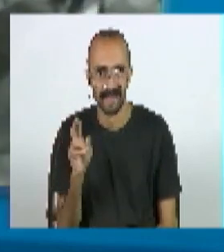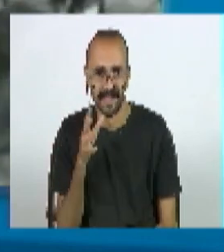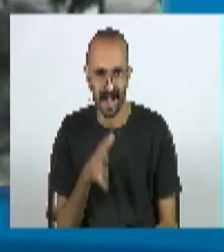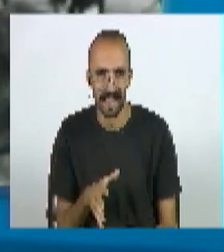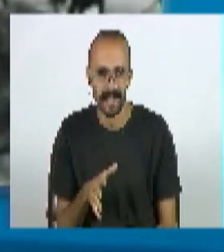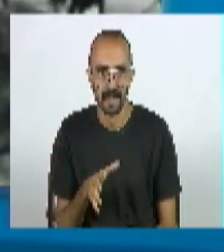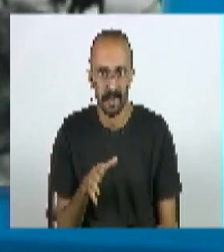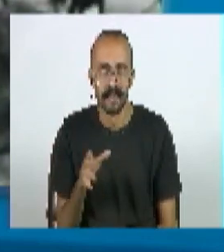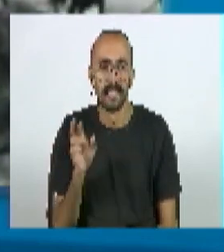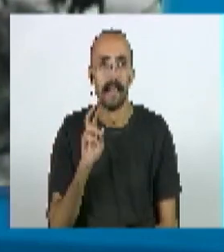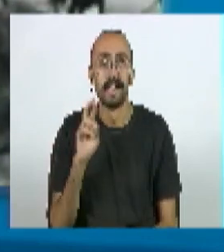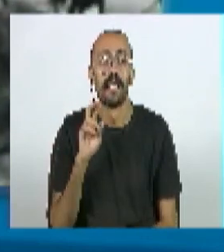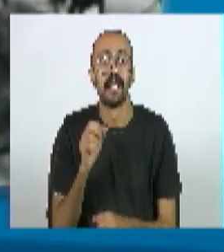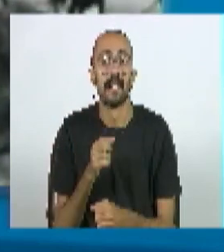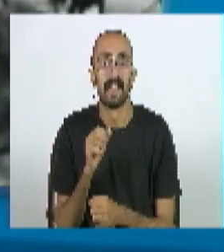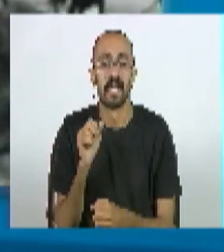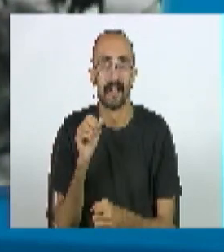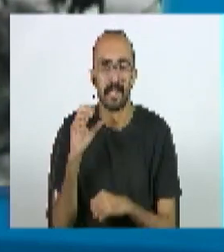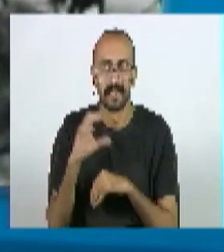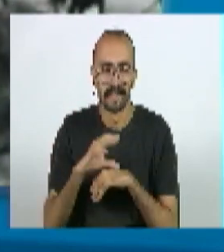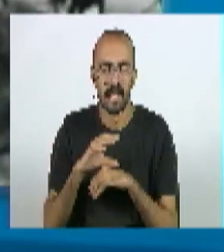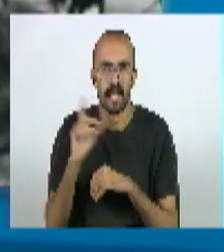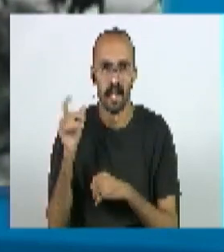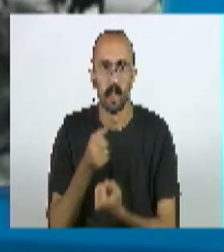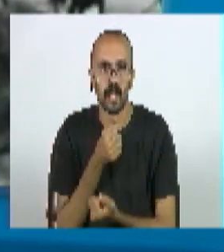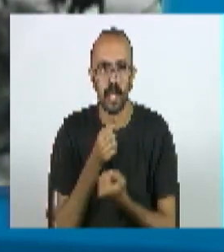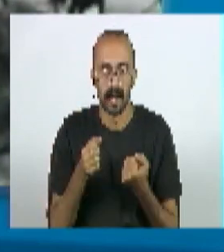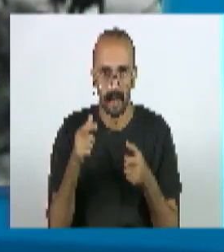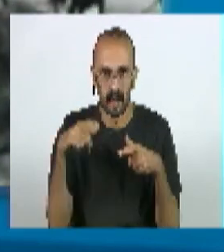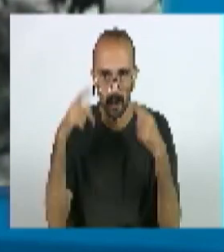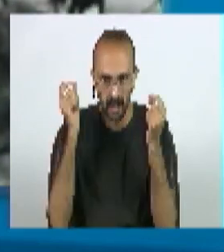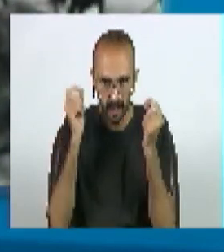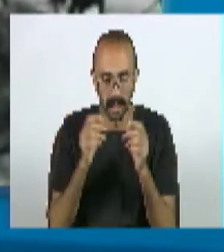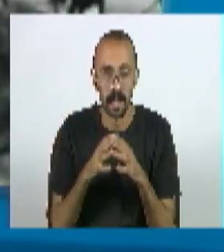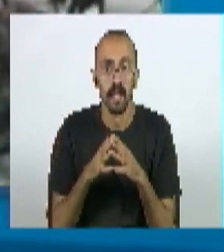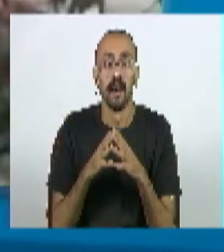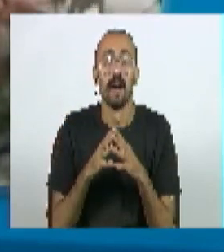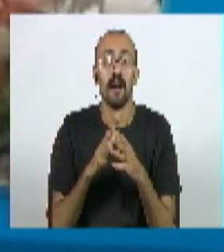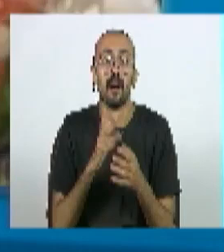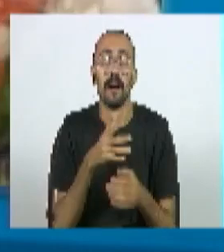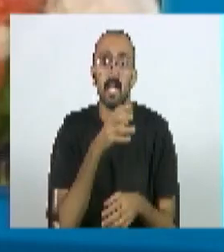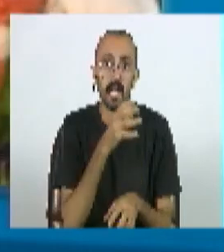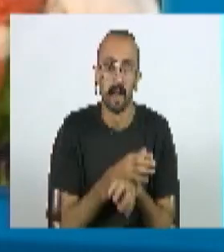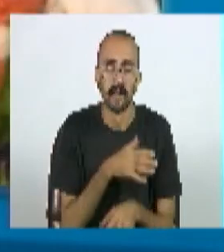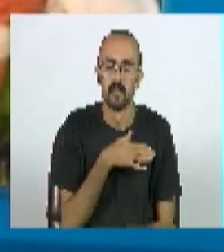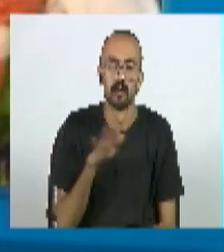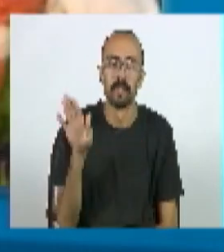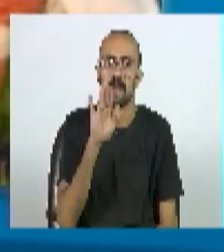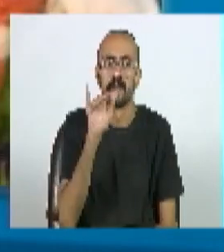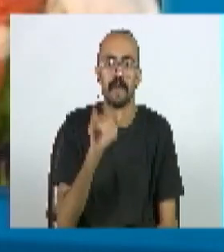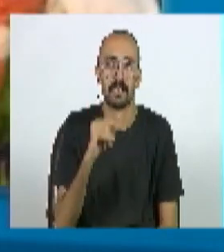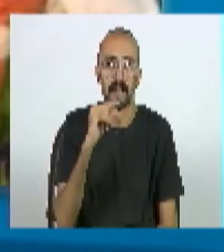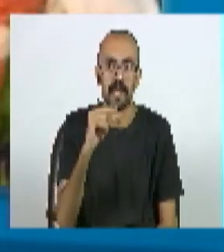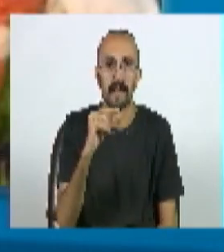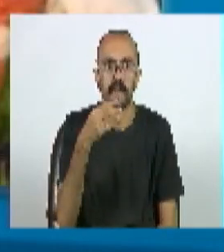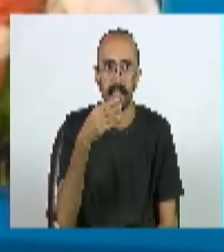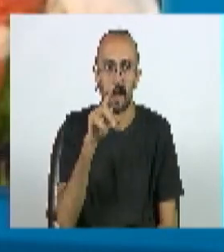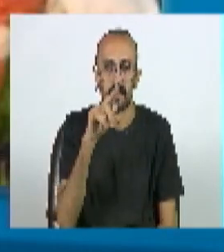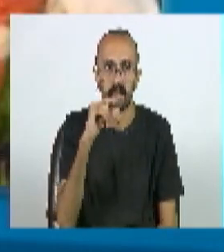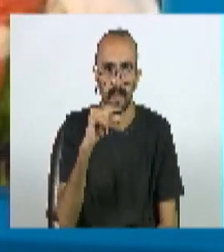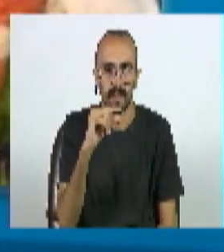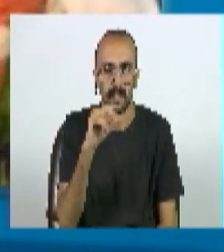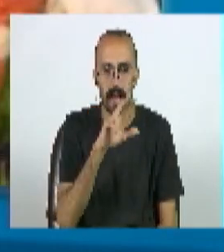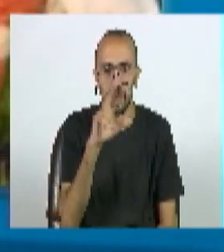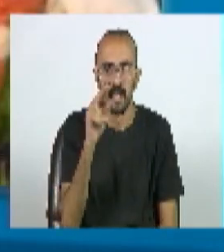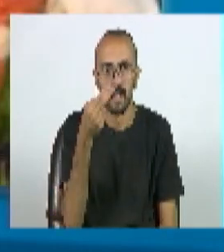ومن كنيسة كاثوليكية، واسسها شيخ اسمه سيد عبد العزيز. تعبر عن